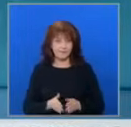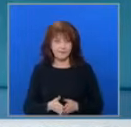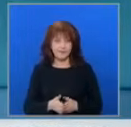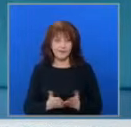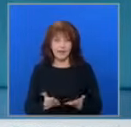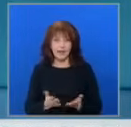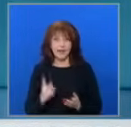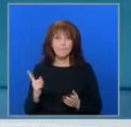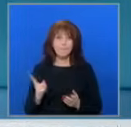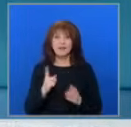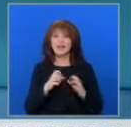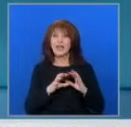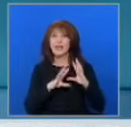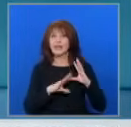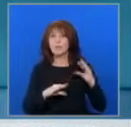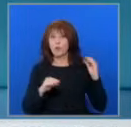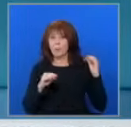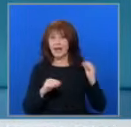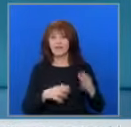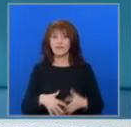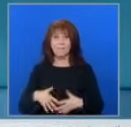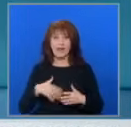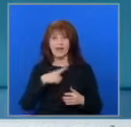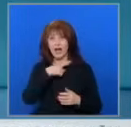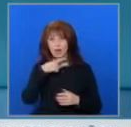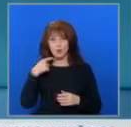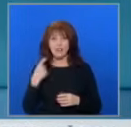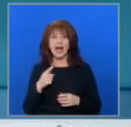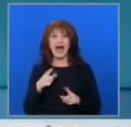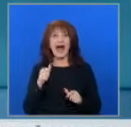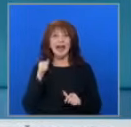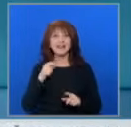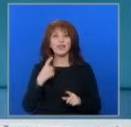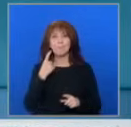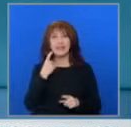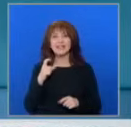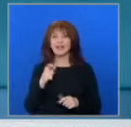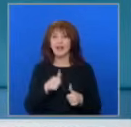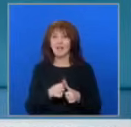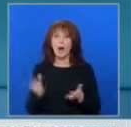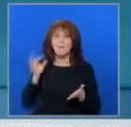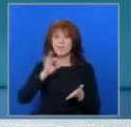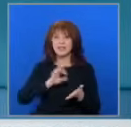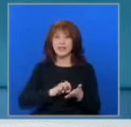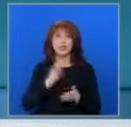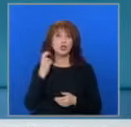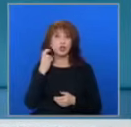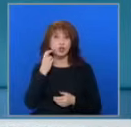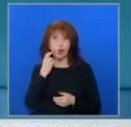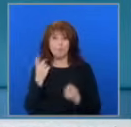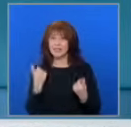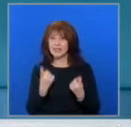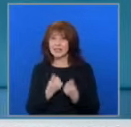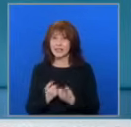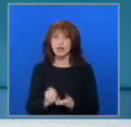И в същото време първите дипломати на Съединените щати и Русия, Антони Блинкен и Сергей Лавров, пристигат в Скопие за срещата на